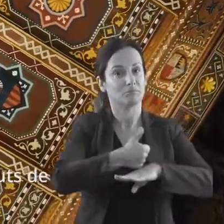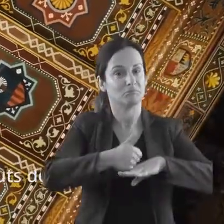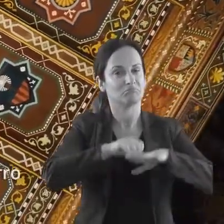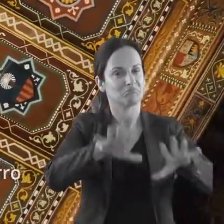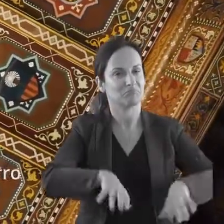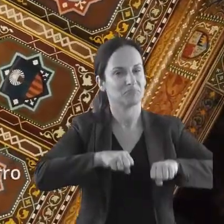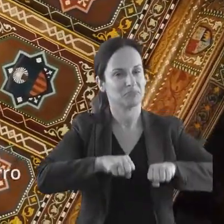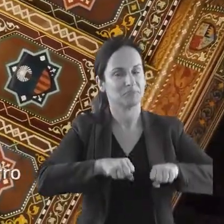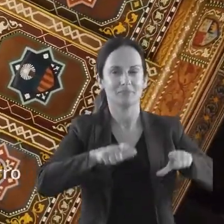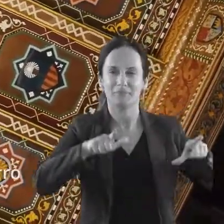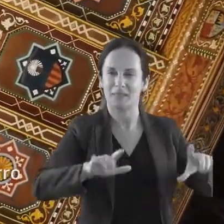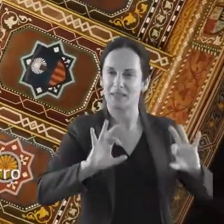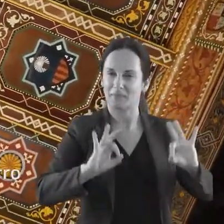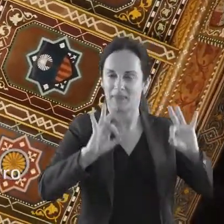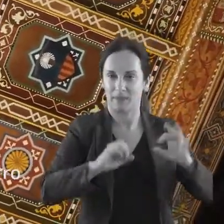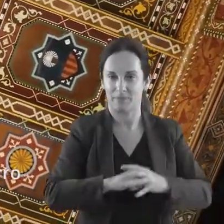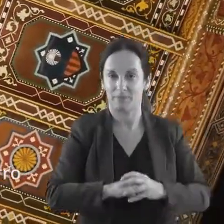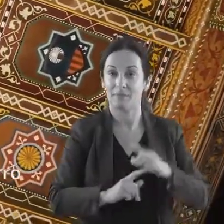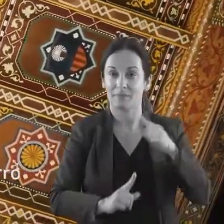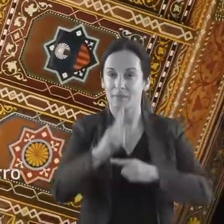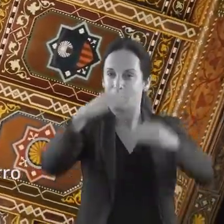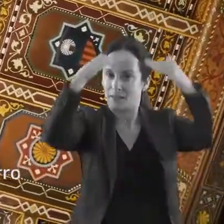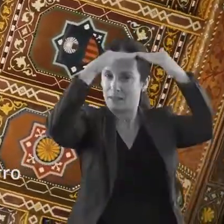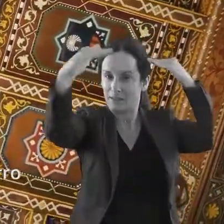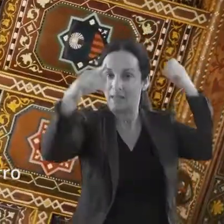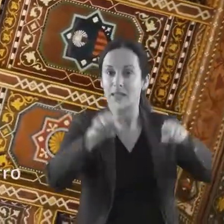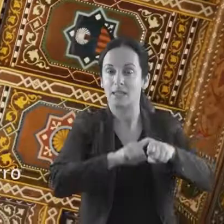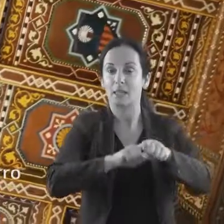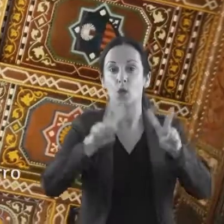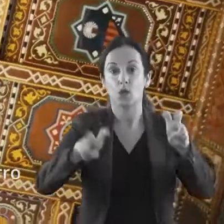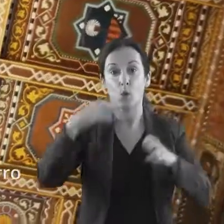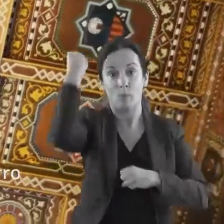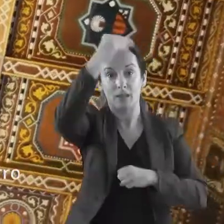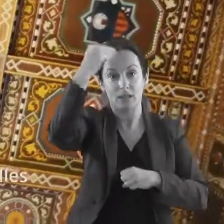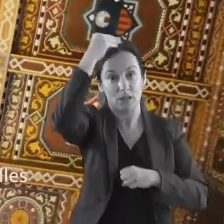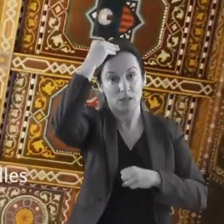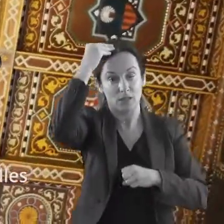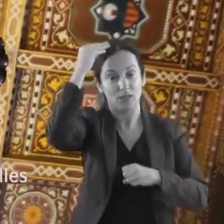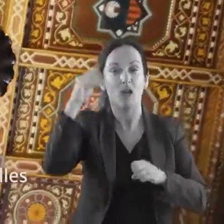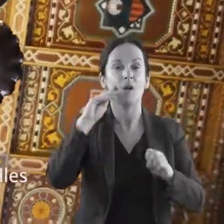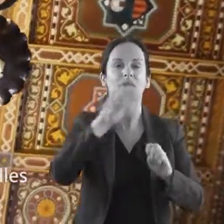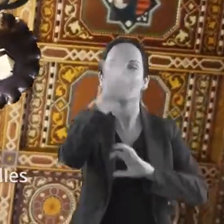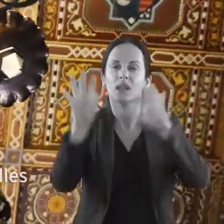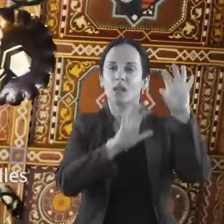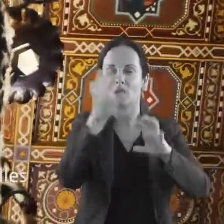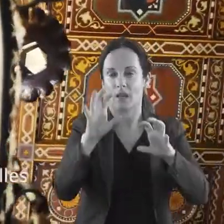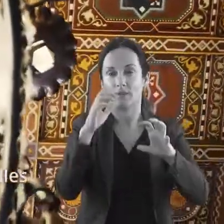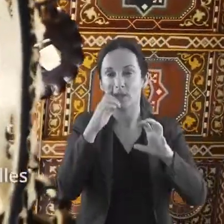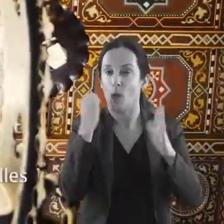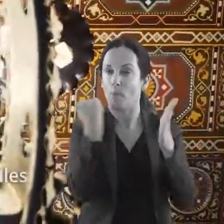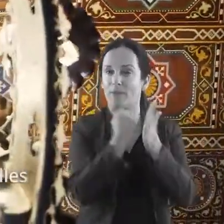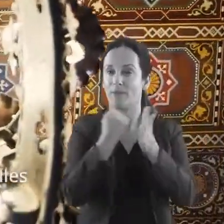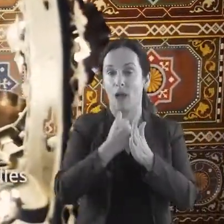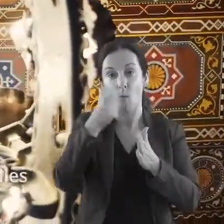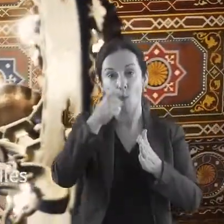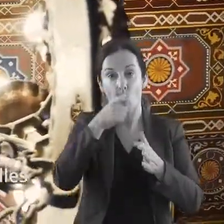sòtil, penja una lampra d'estil mudejar, feta de ferro forjat i amb aplicacions de llautó que també conté els símbols de